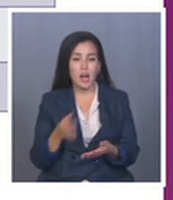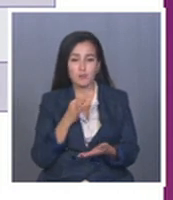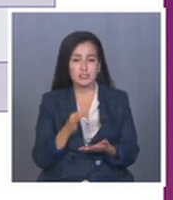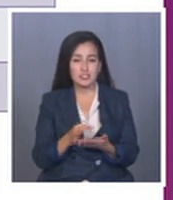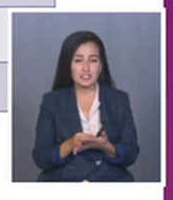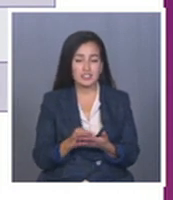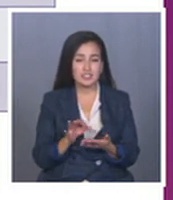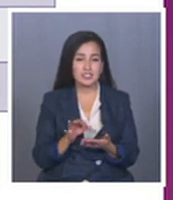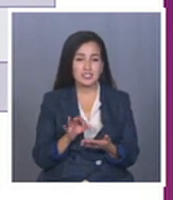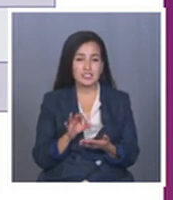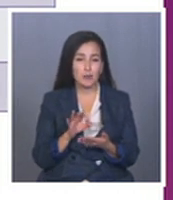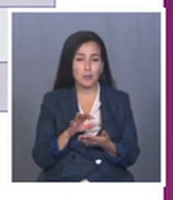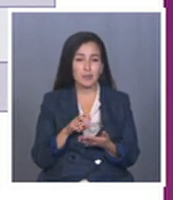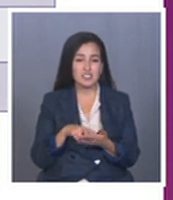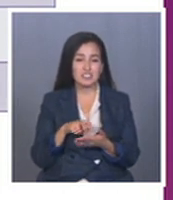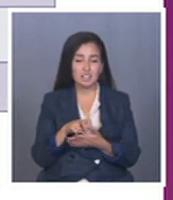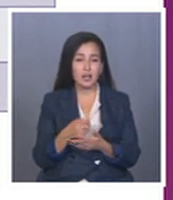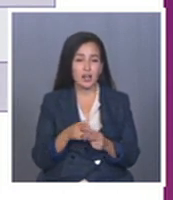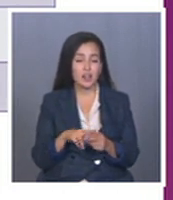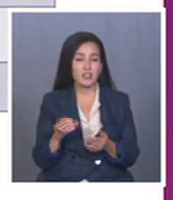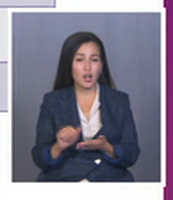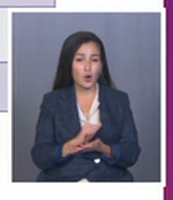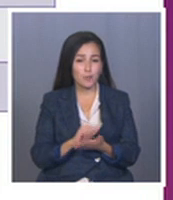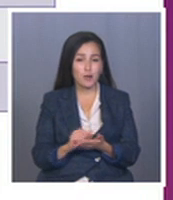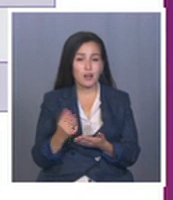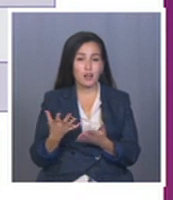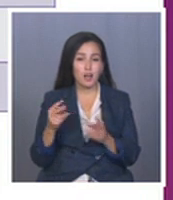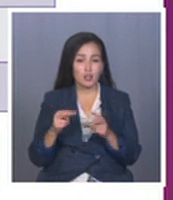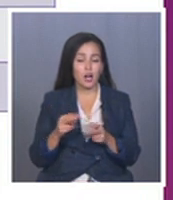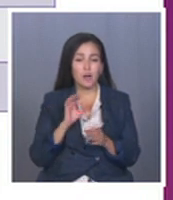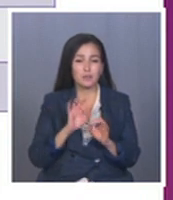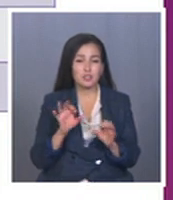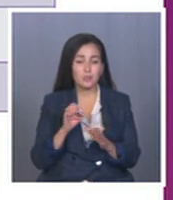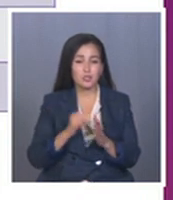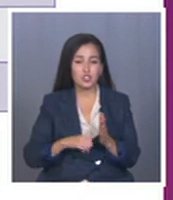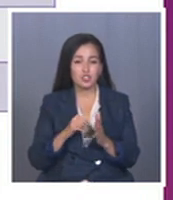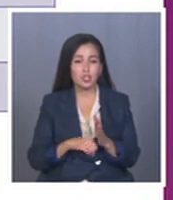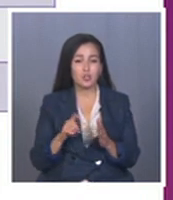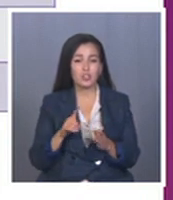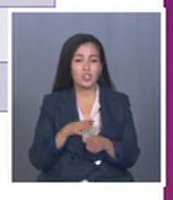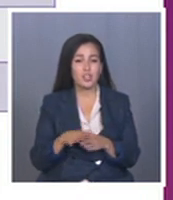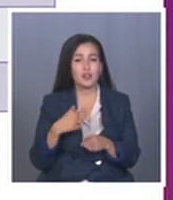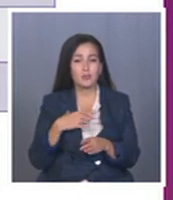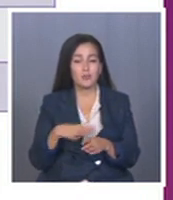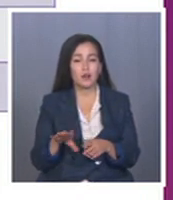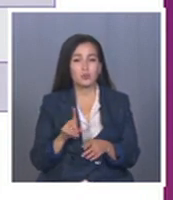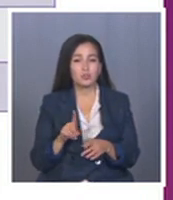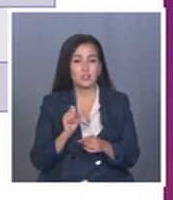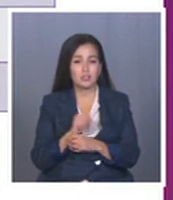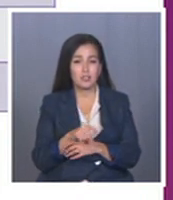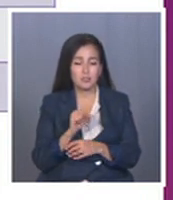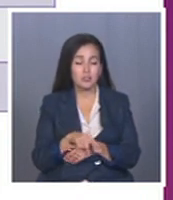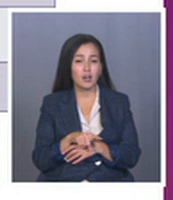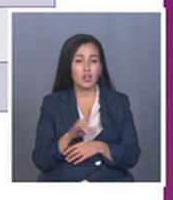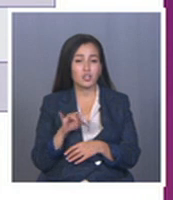записка – документ, в котором работник или учащийся объясняет причины невыполнения какого-либо распоряжения.